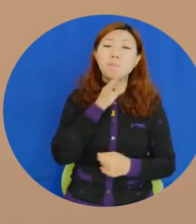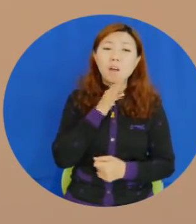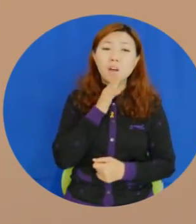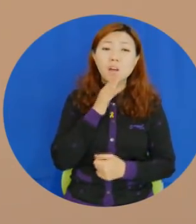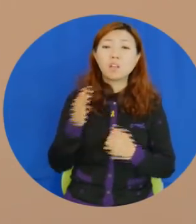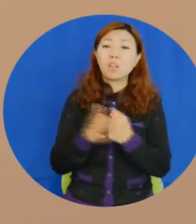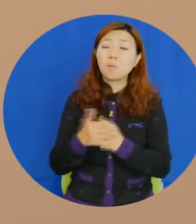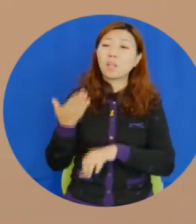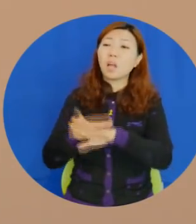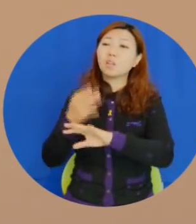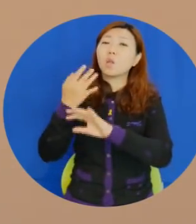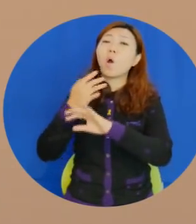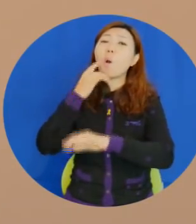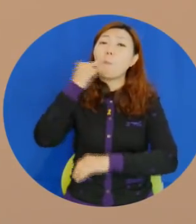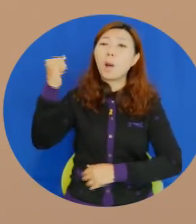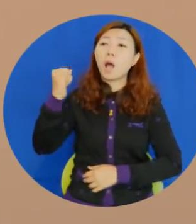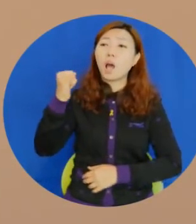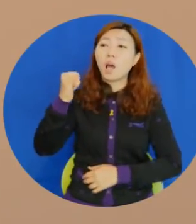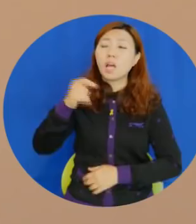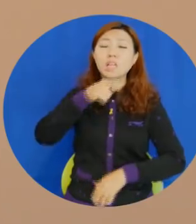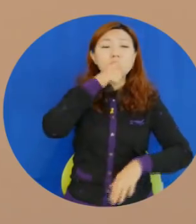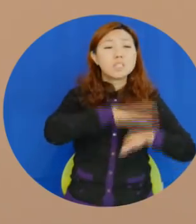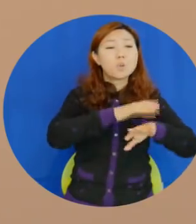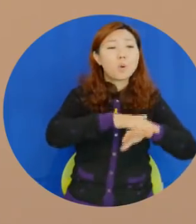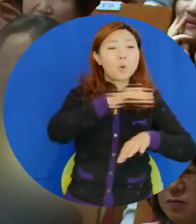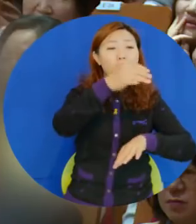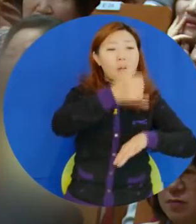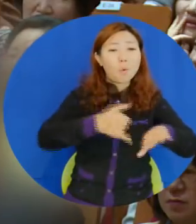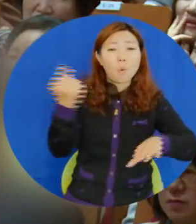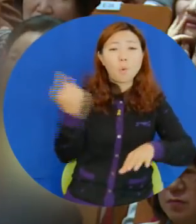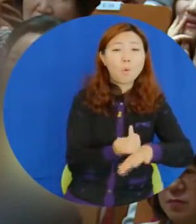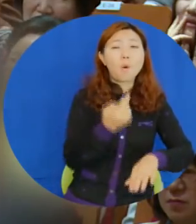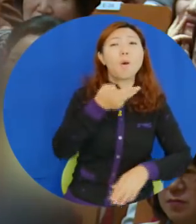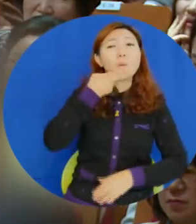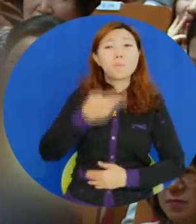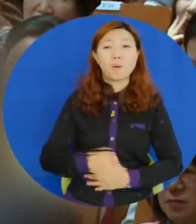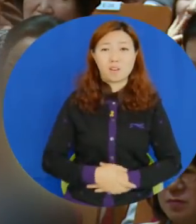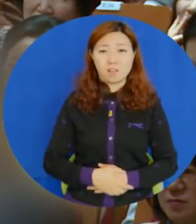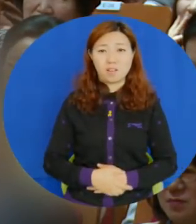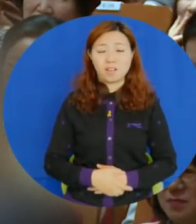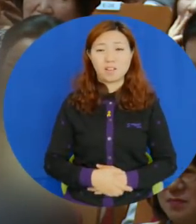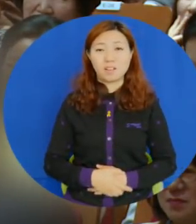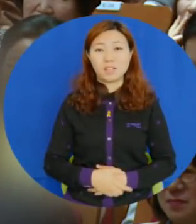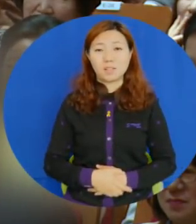그러니까 엄마들은 자기처럼 시골에 내려와서 그렇게 안 하지.